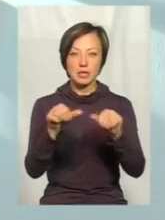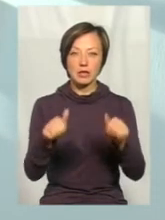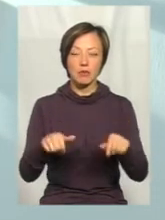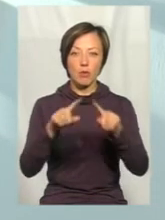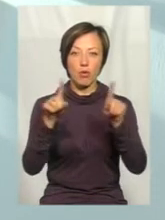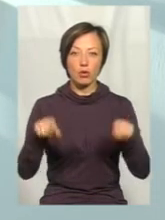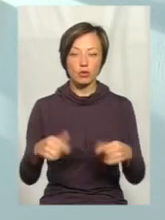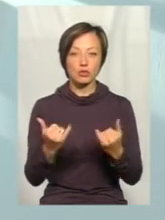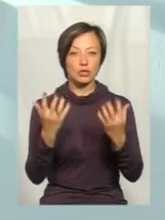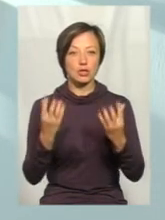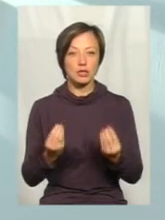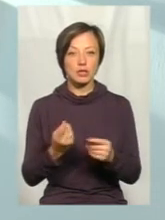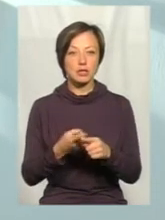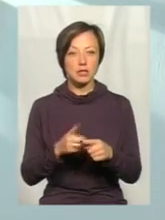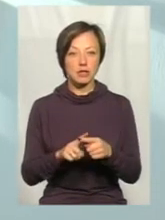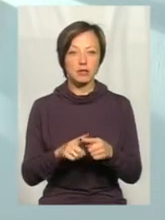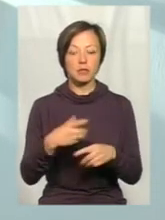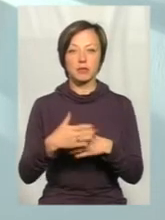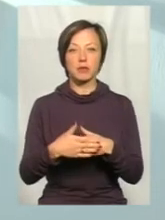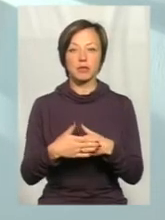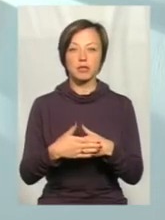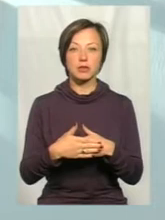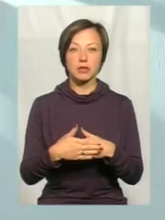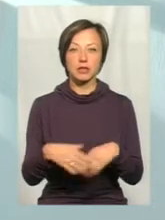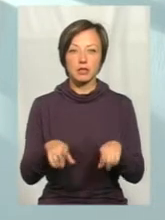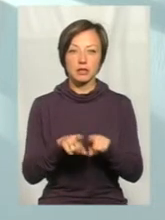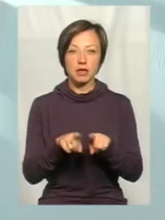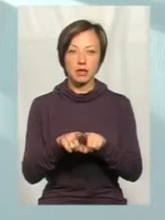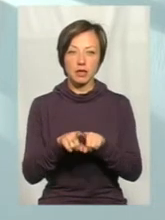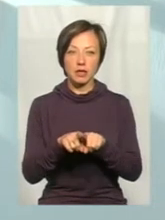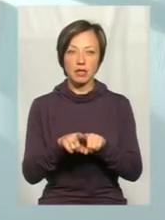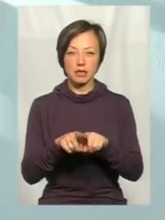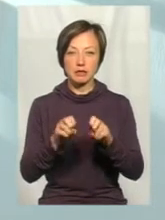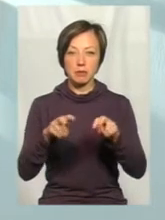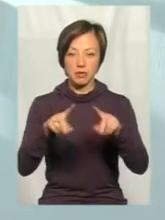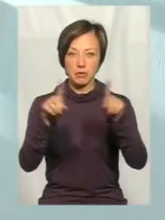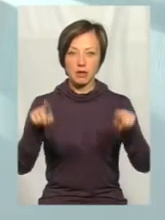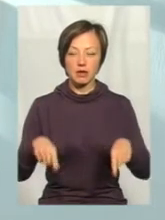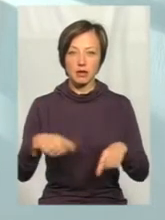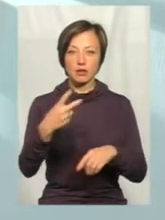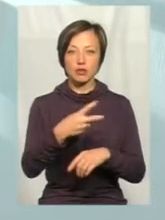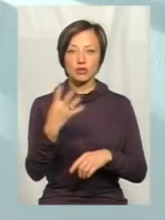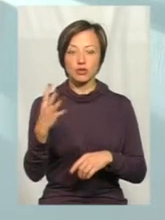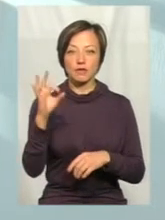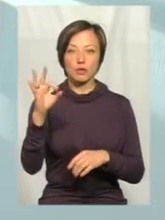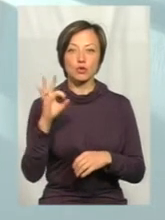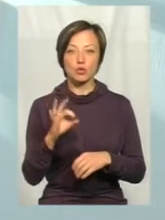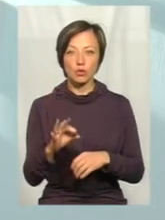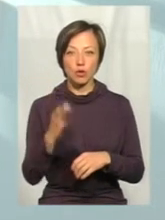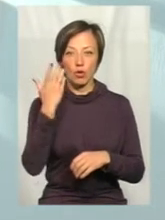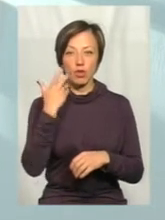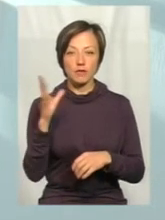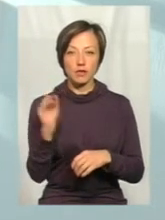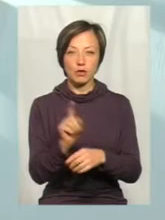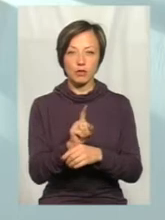сьогоднішній день це приблизно ось такі полікристалічні кремнієві батареї, вони дають в районі 24%, коли все